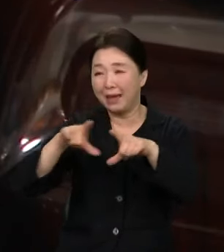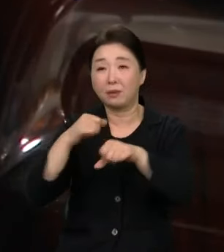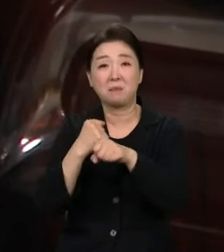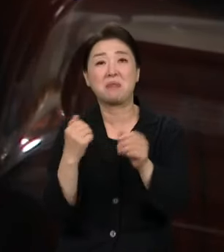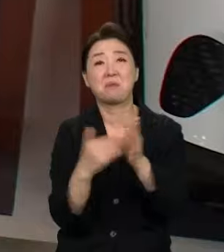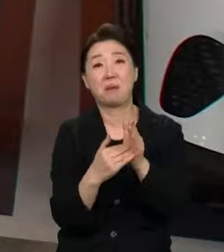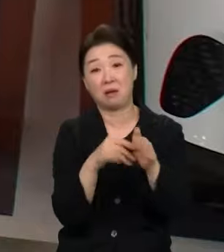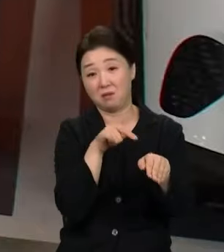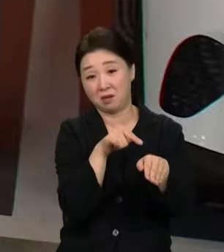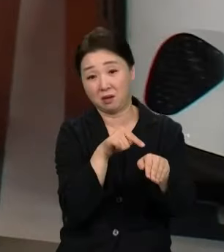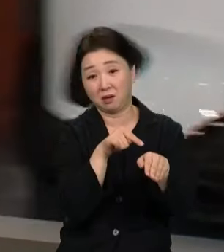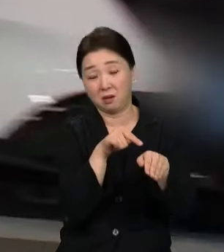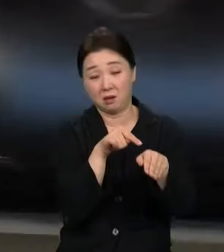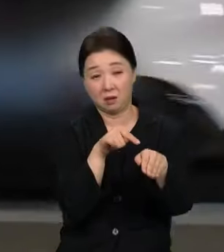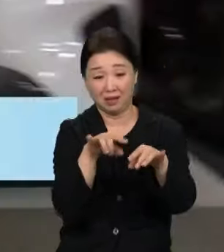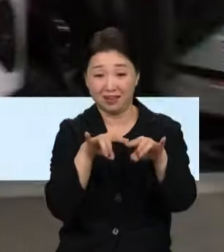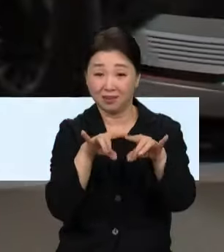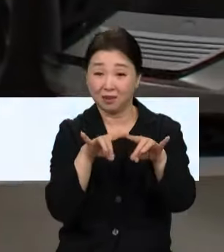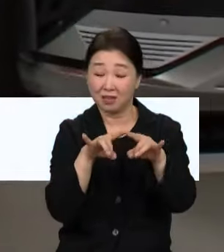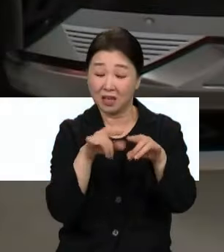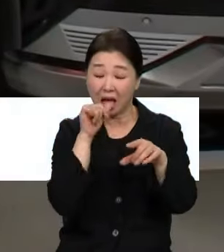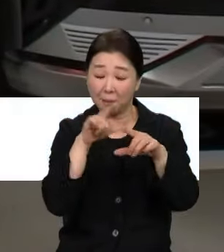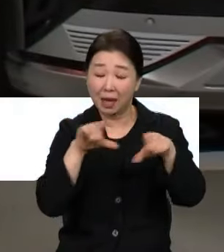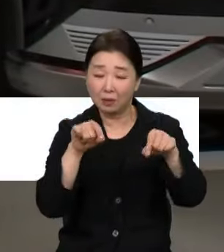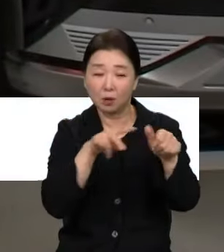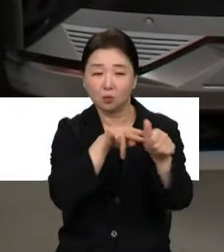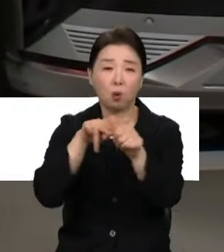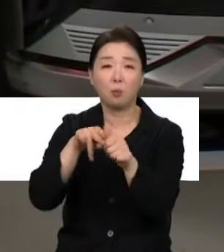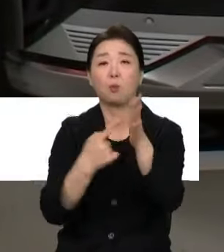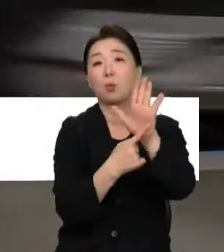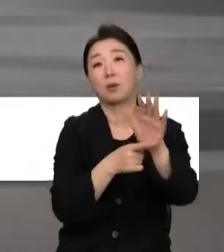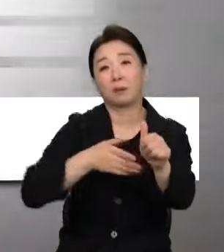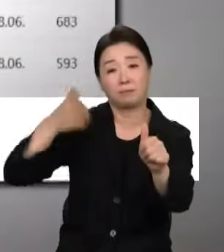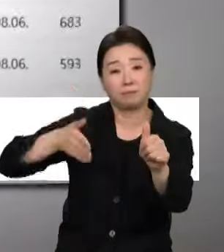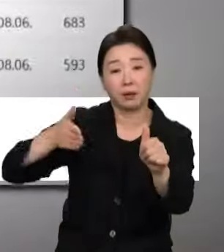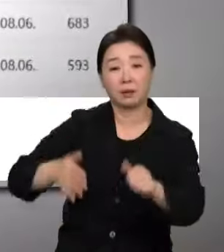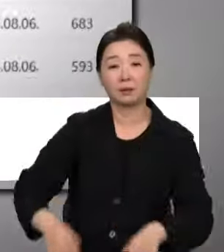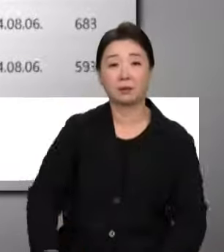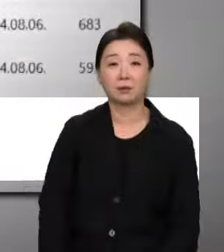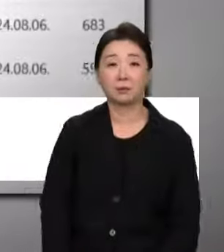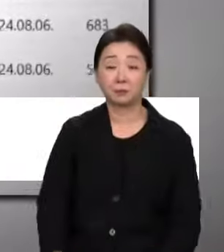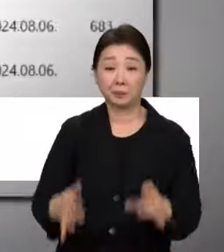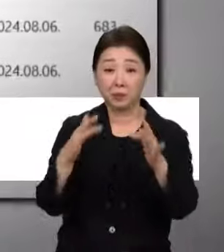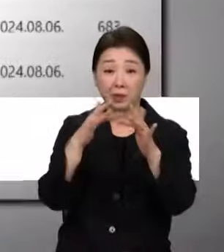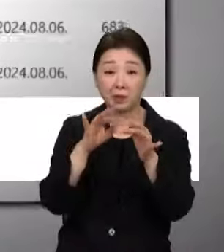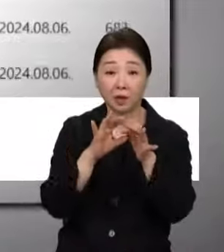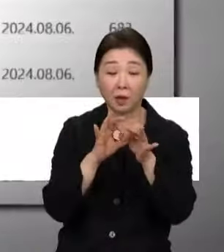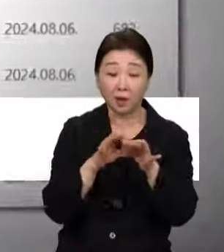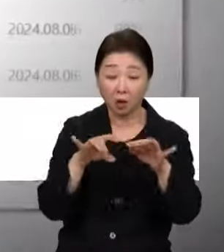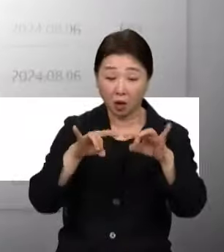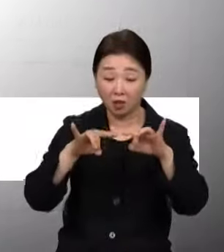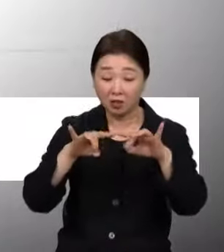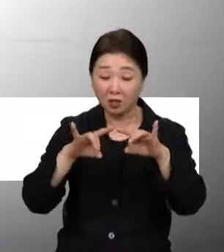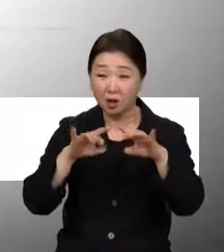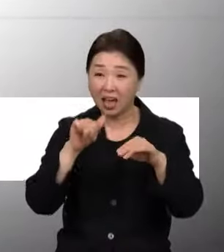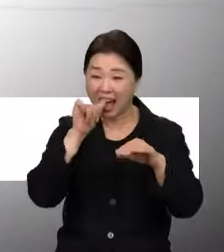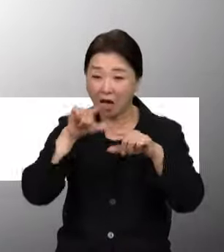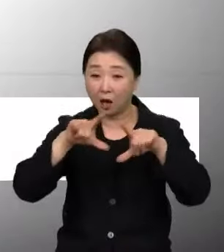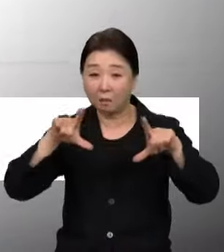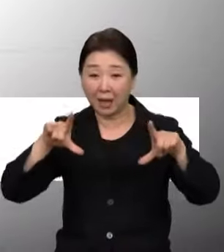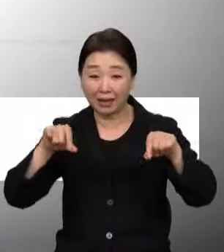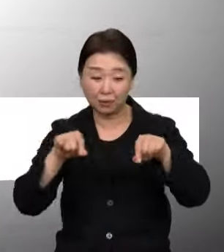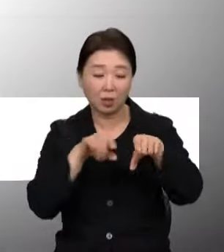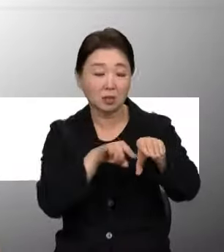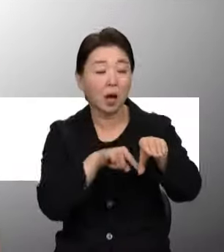알려지면서 전기차 배터리 정보 공개를 요구하는 목소리도 커졌습니다. 온라인상에서도 전기차 배터리 브랜드를 알려달란